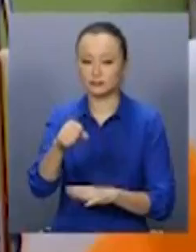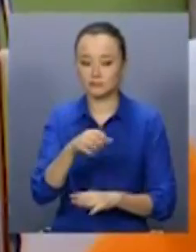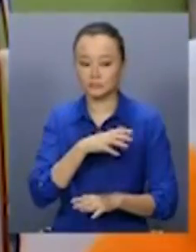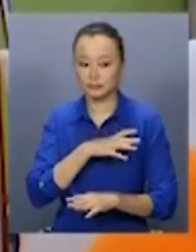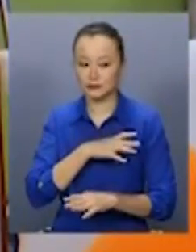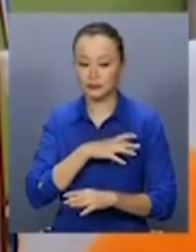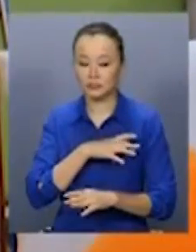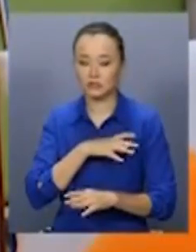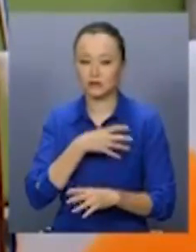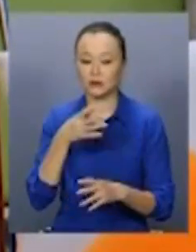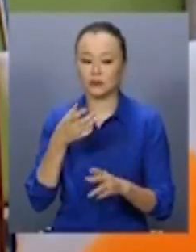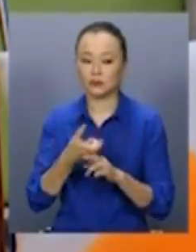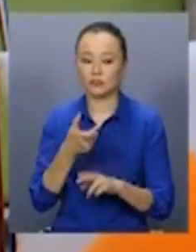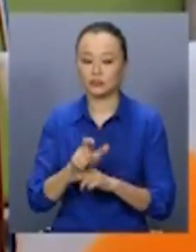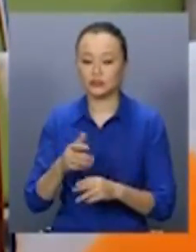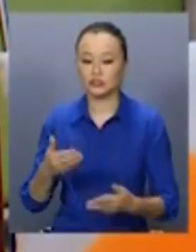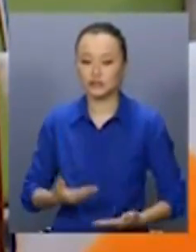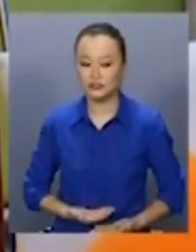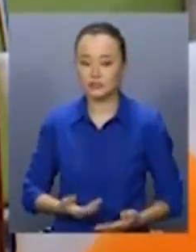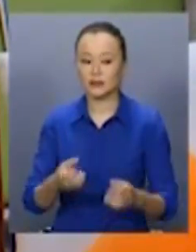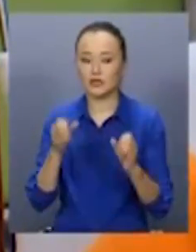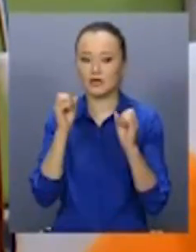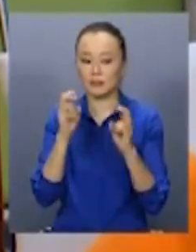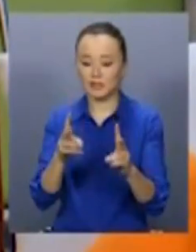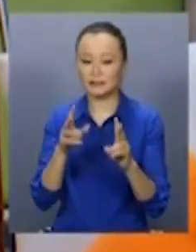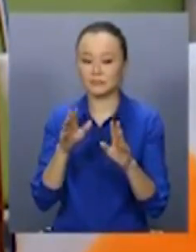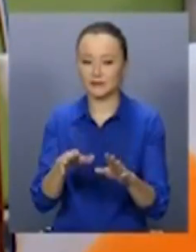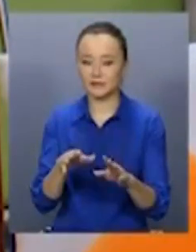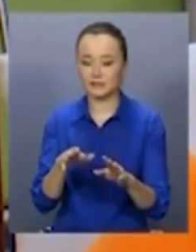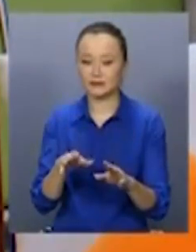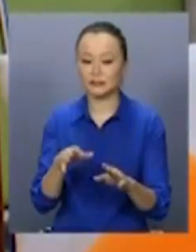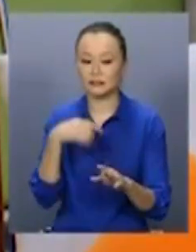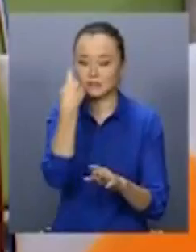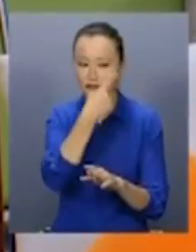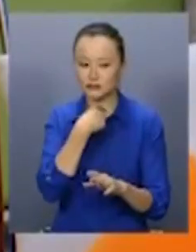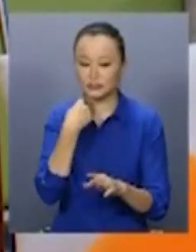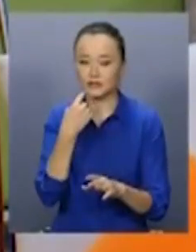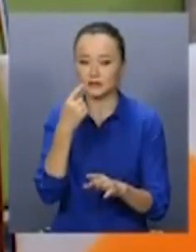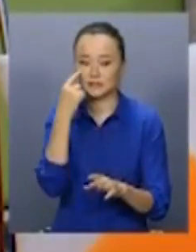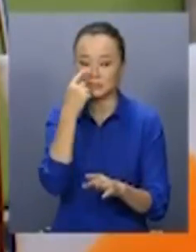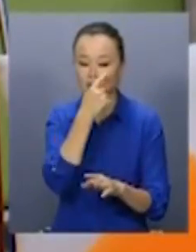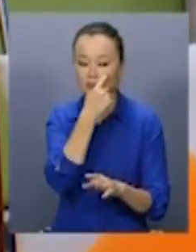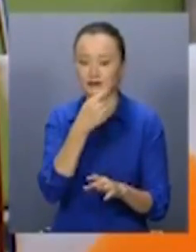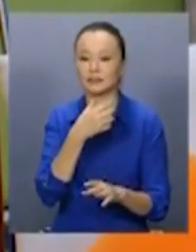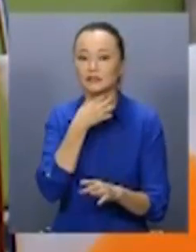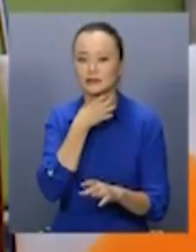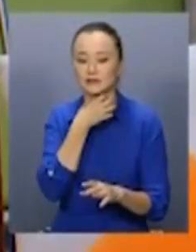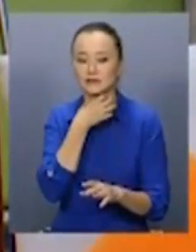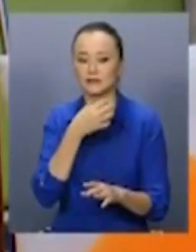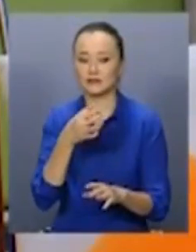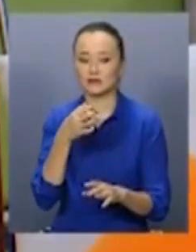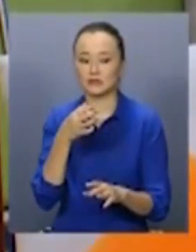өте өміріне өте қауіп келетін жерлер. Бетіне, көзіне, тамағына,